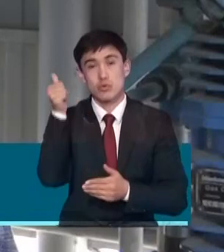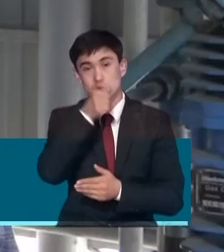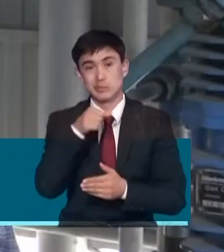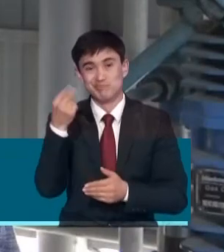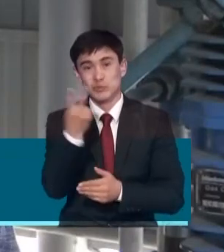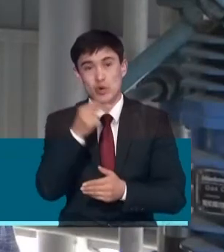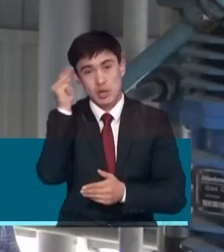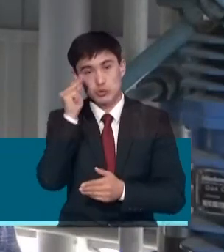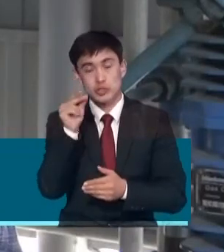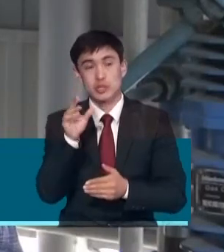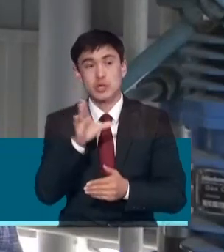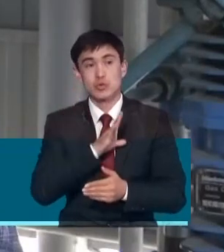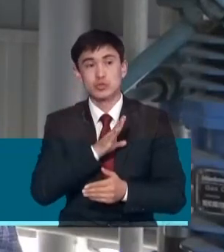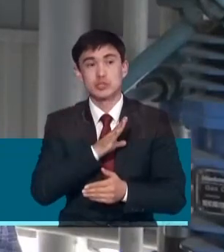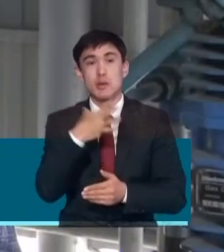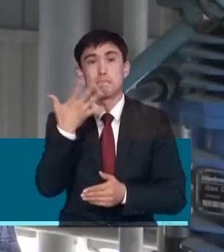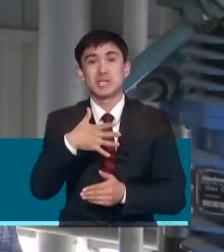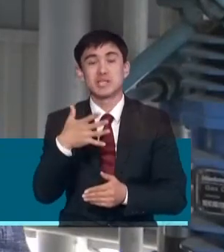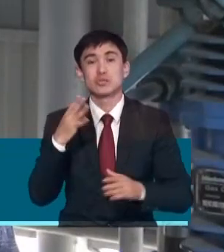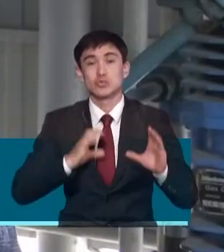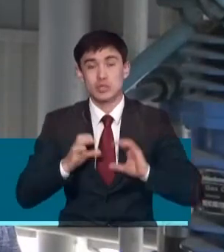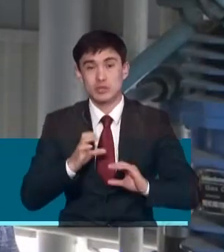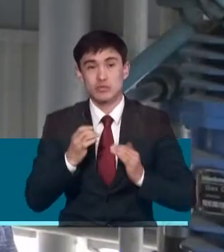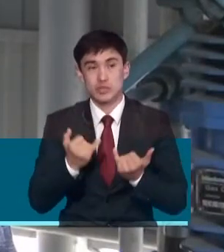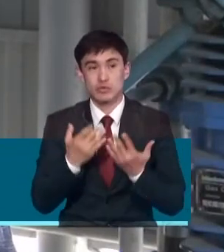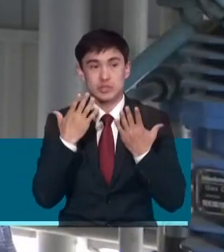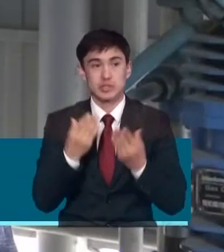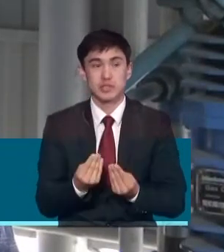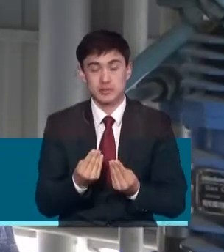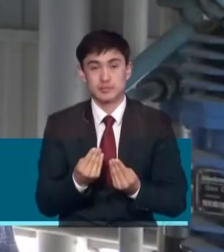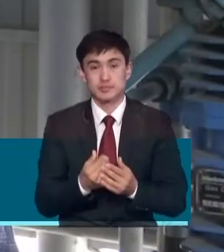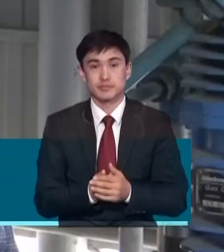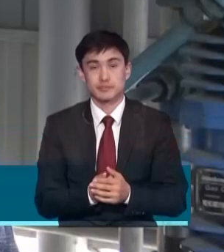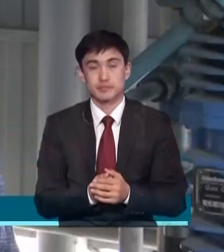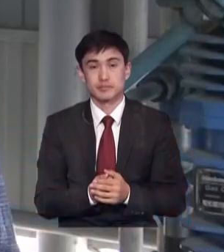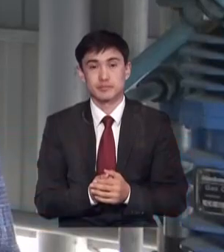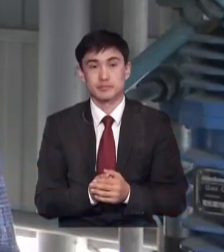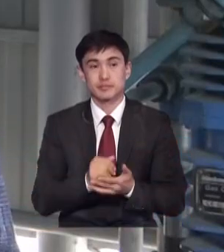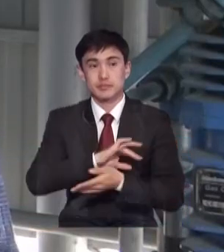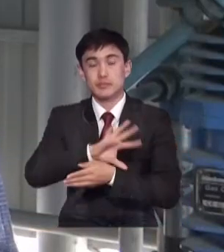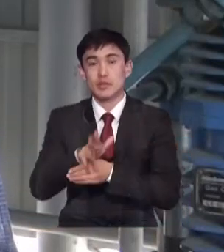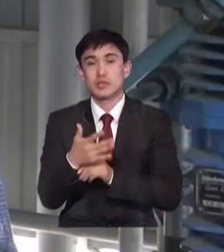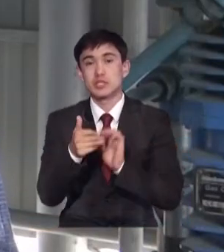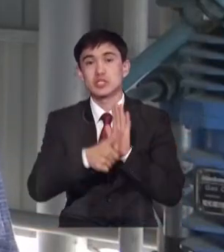у нас обучались только 50 студентов, то на сегодняшний день охвачено 6 специальностей,